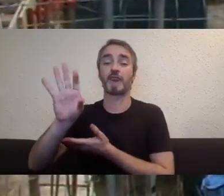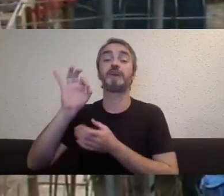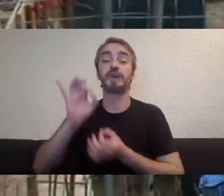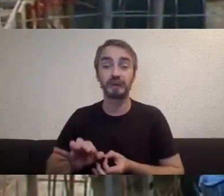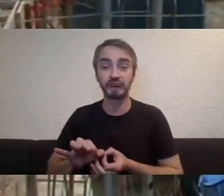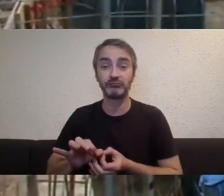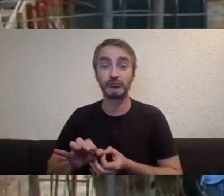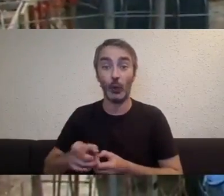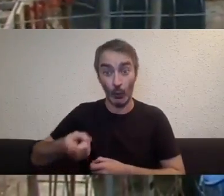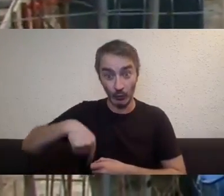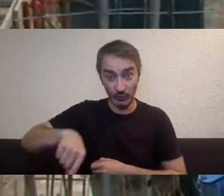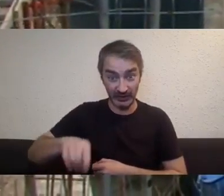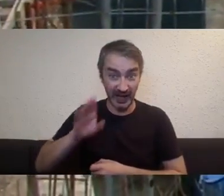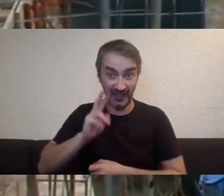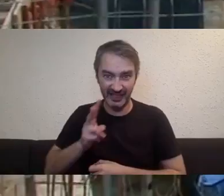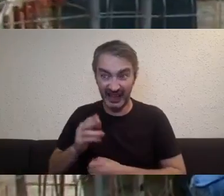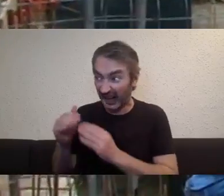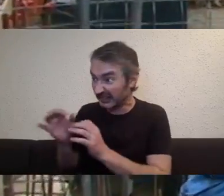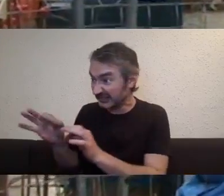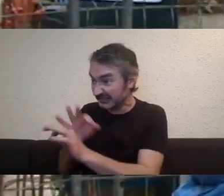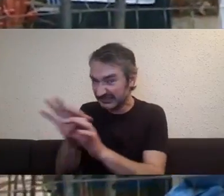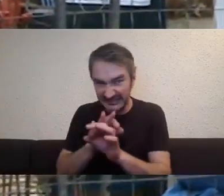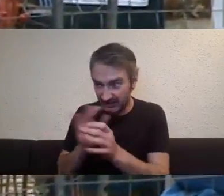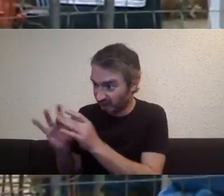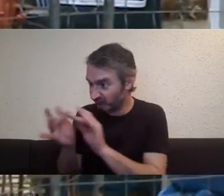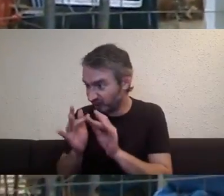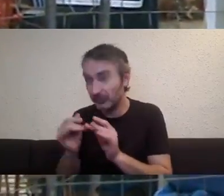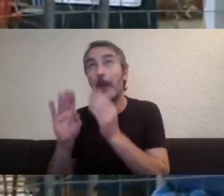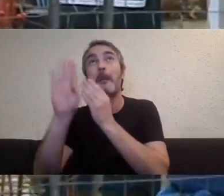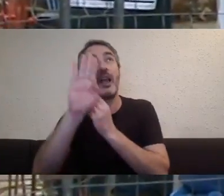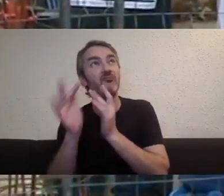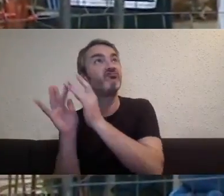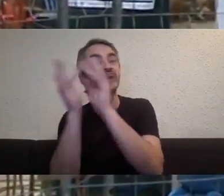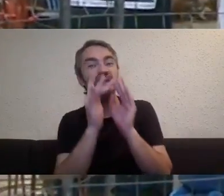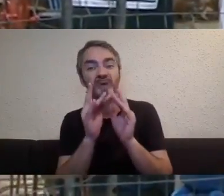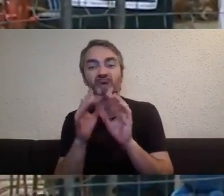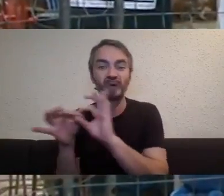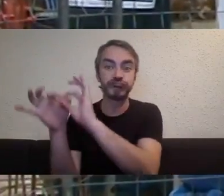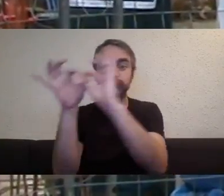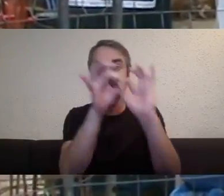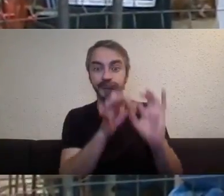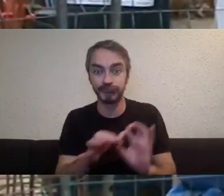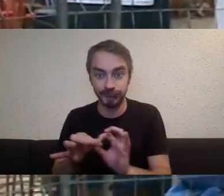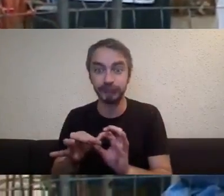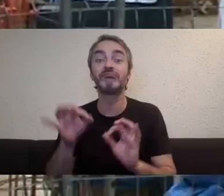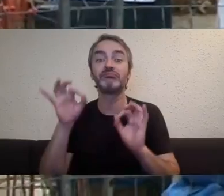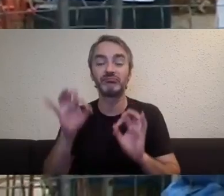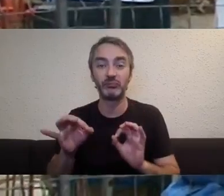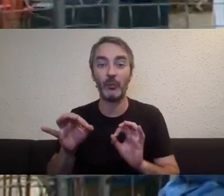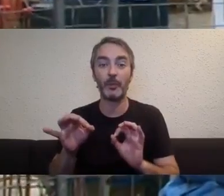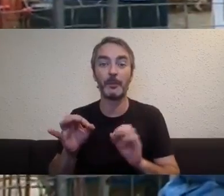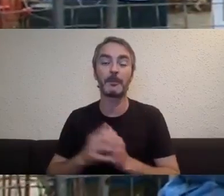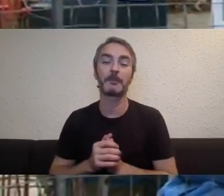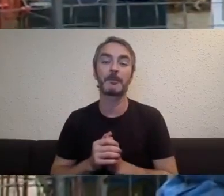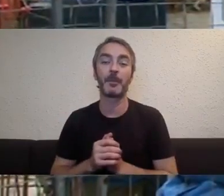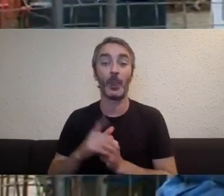doncs, es van iniciar els contactes per part de tota aquesta gent que no tenia casa, amb els veïnats, amb el veïnat, i es va acordar que el dia que van